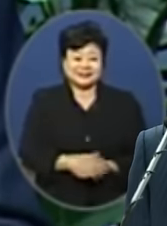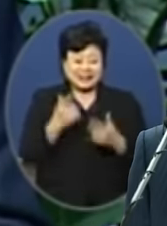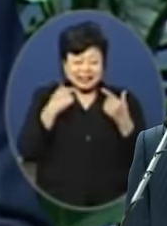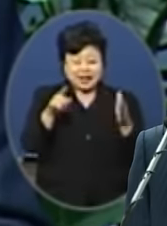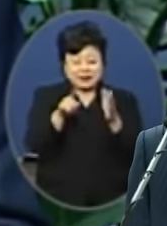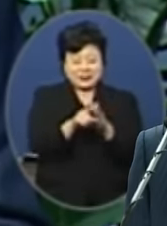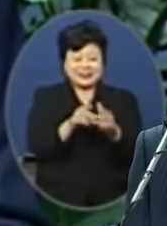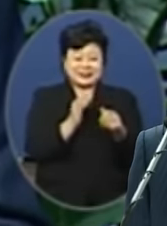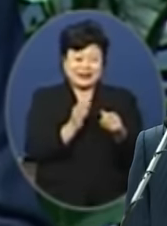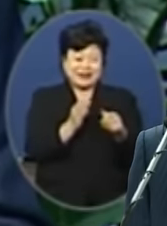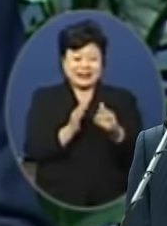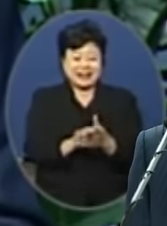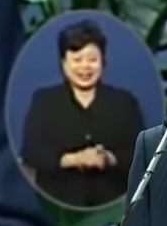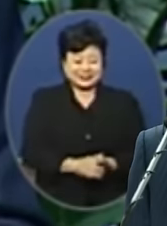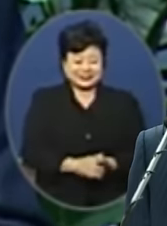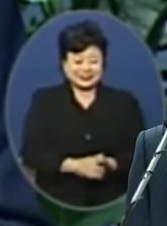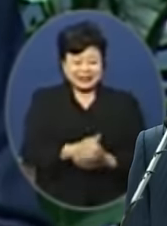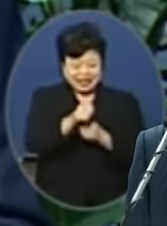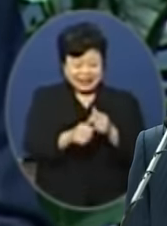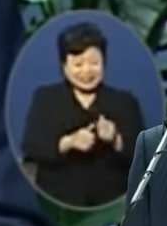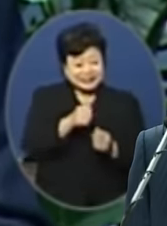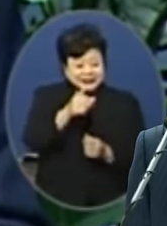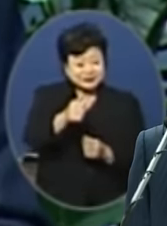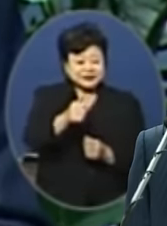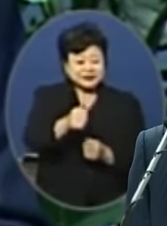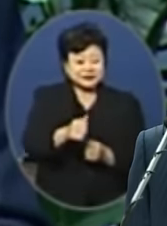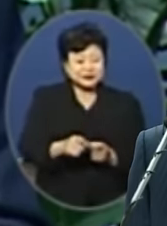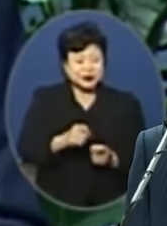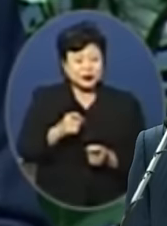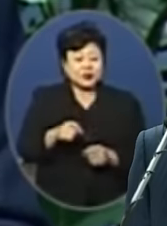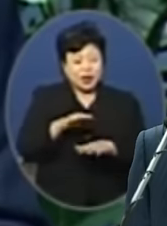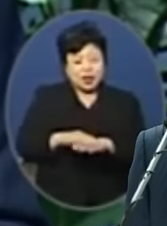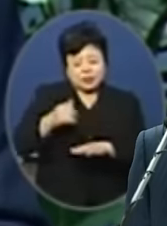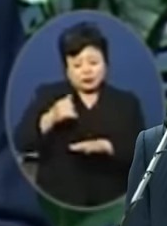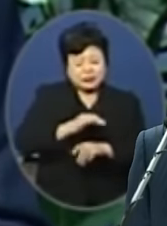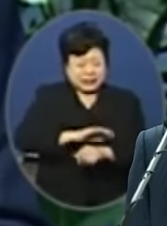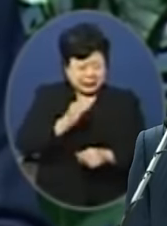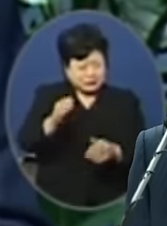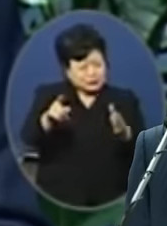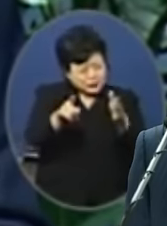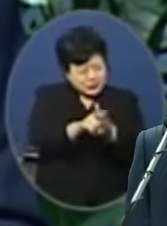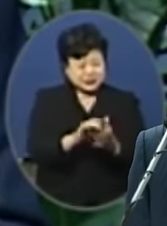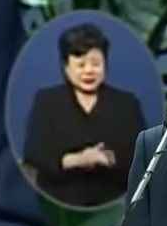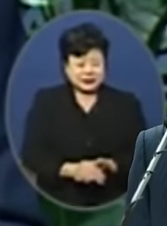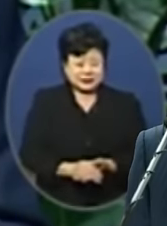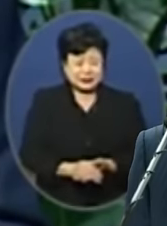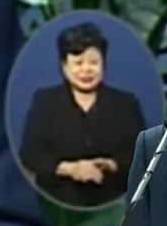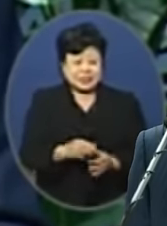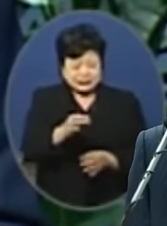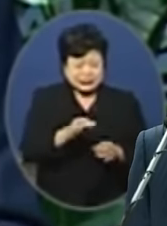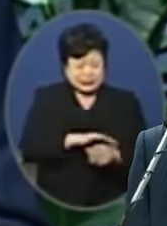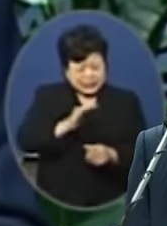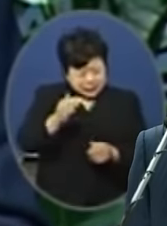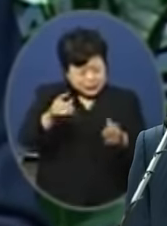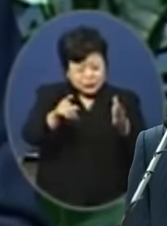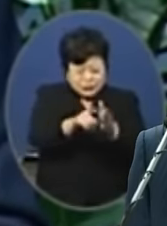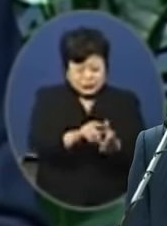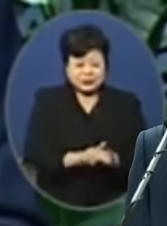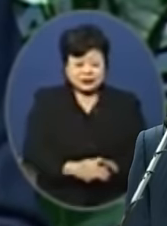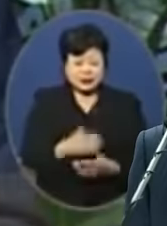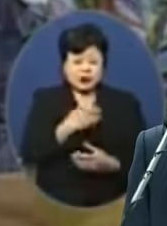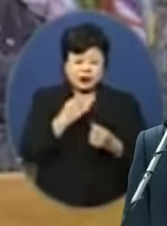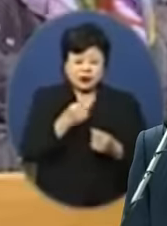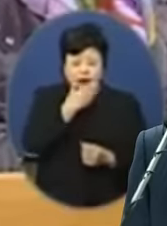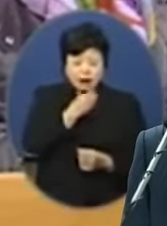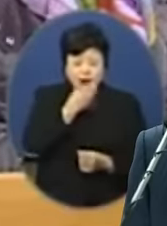늘 믿으십시오. 하나님 올해 농사가 잘 될 줄 믿습니다. 장사가 잘 될 줄 믿습니다.